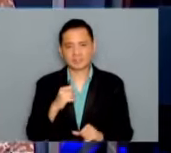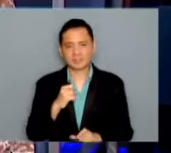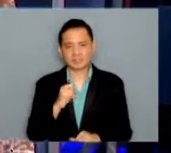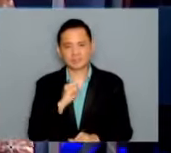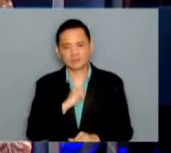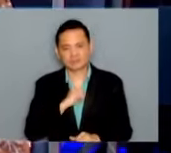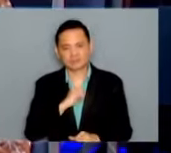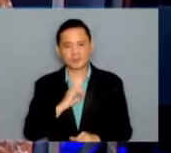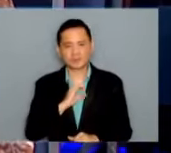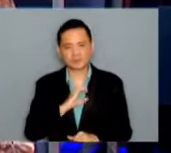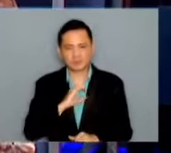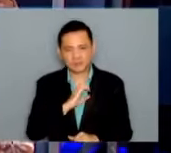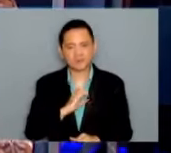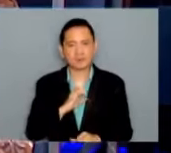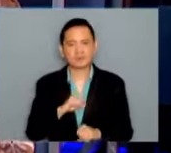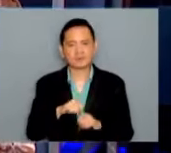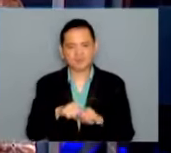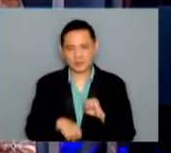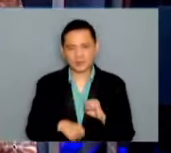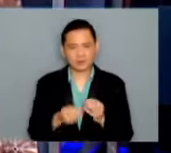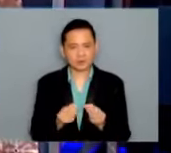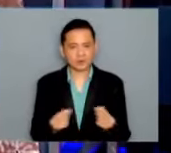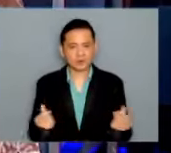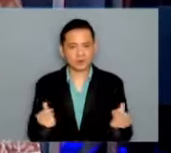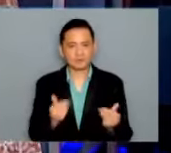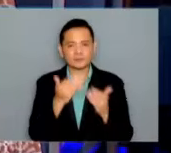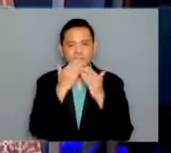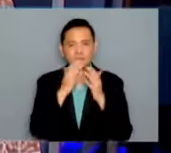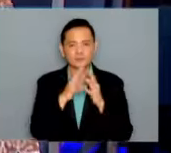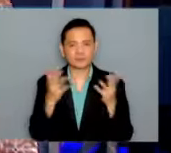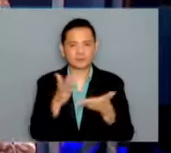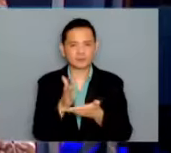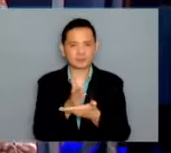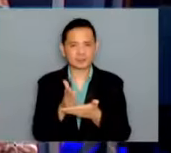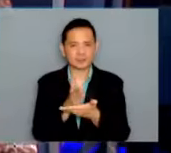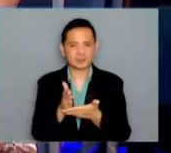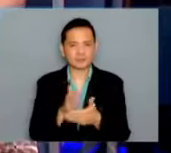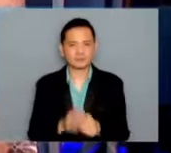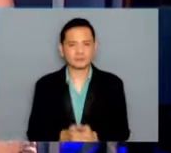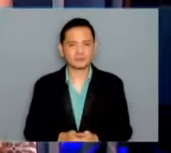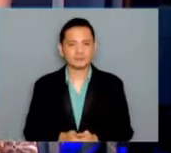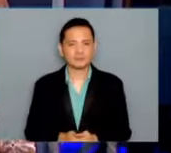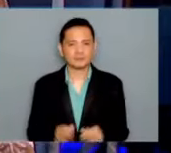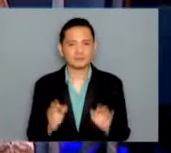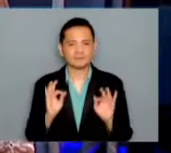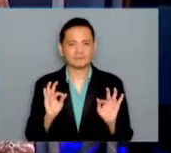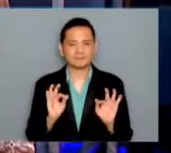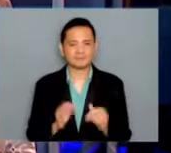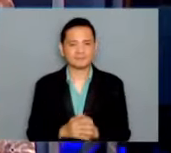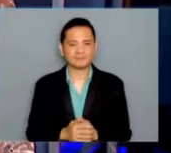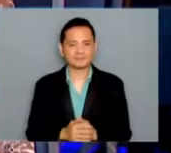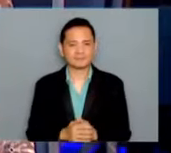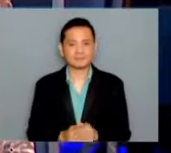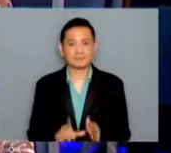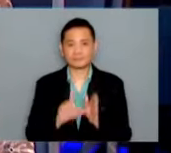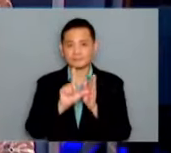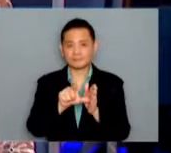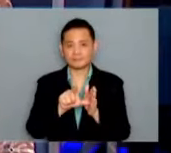Correct. Diba? Naku, maraming salamat sa pag-share, yes, Kuya Mark. Okay. Oh, sa aming pong pagbabalik,